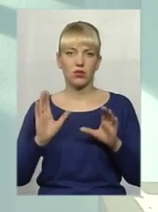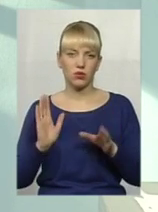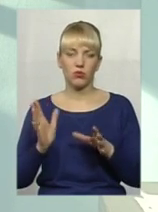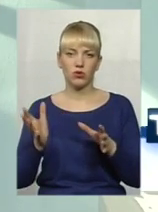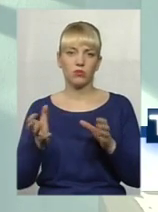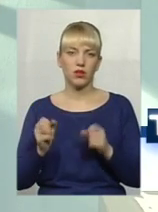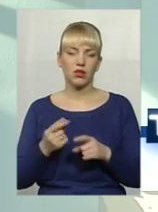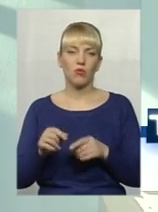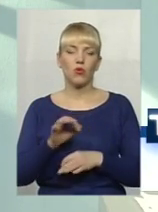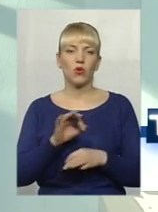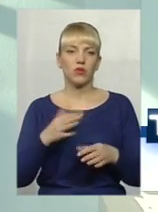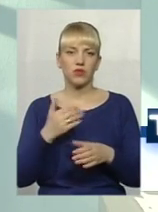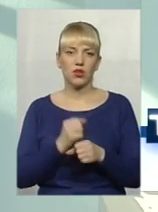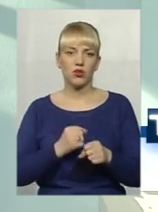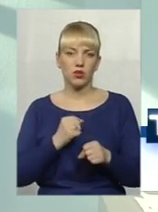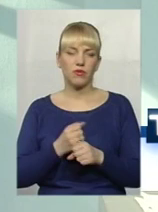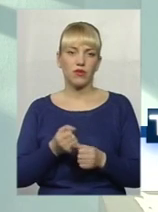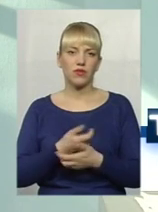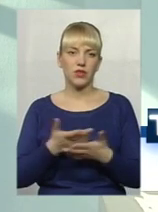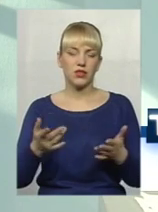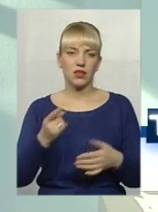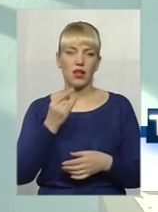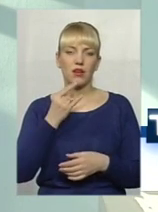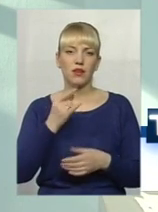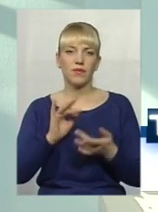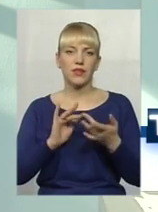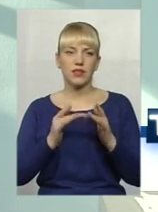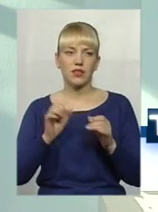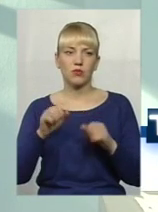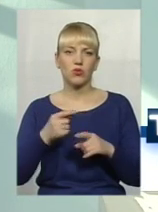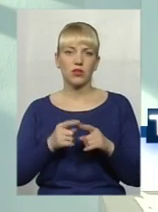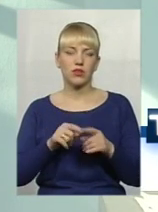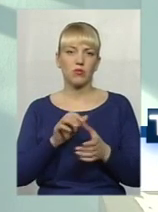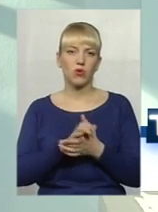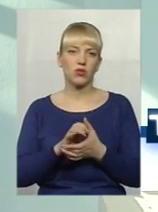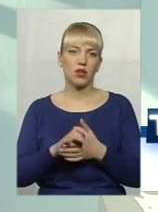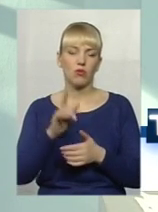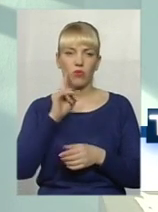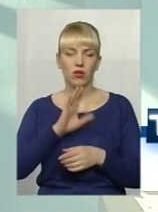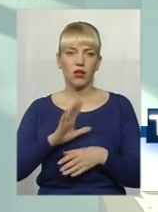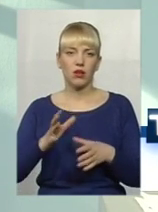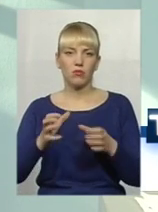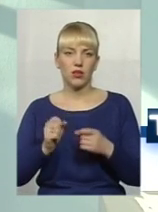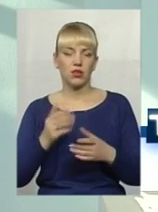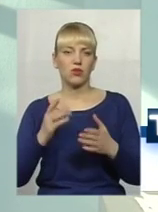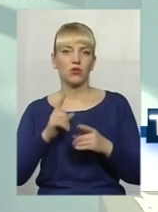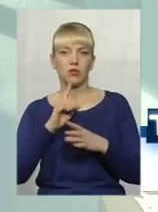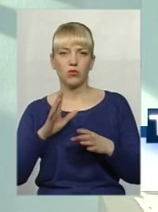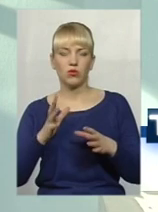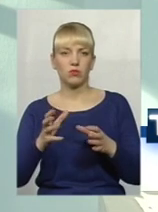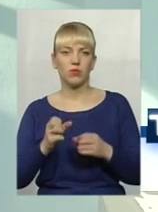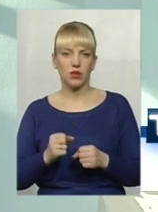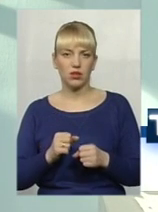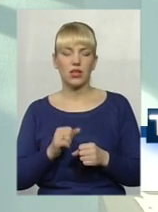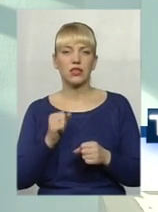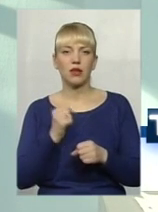Тобто проекти розроблені, вони висвітлені на сайті, з ними можна ознайомитись. Ну, от поки що тільки не прийняті. Якщо вони будуть прийняті, запрацює, будуть